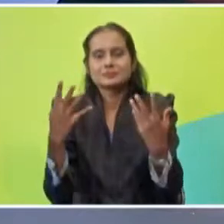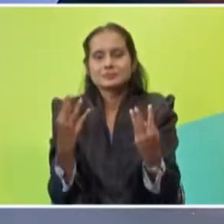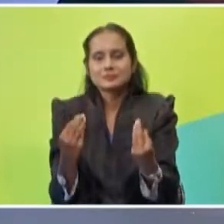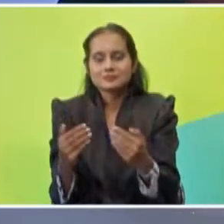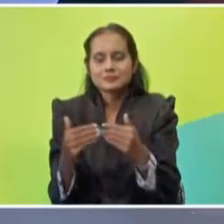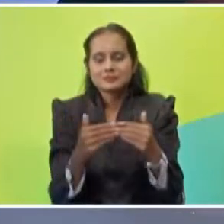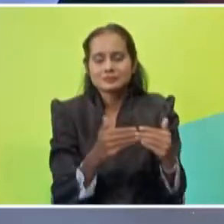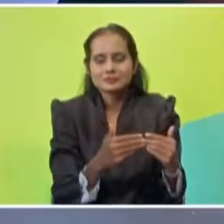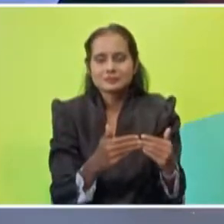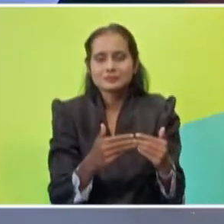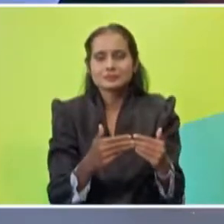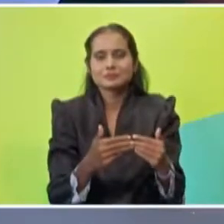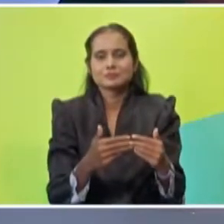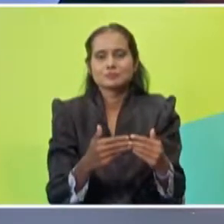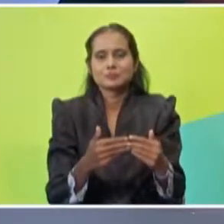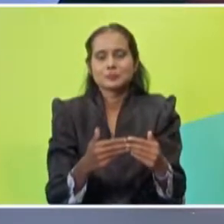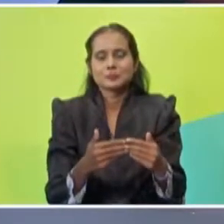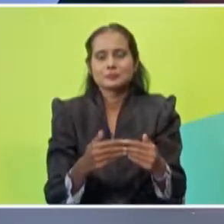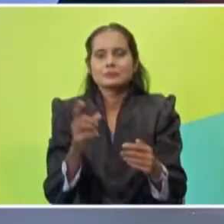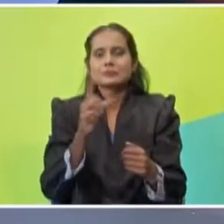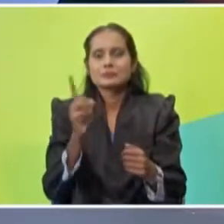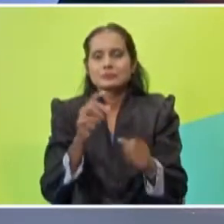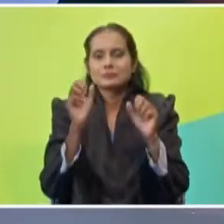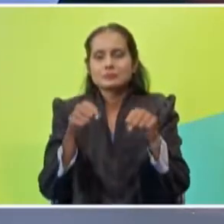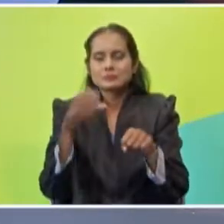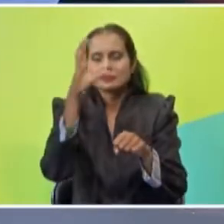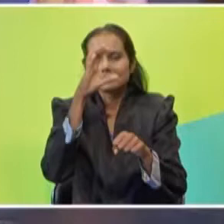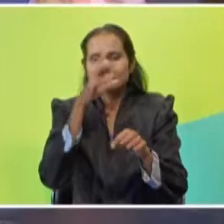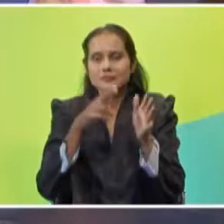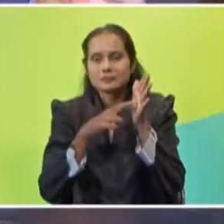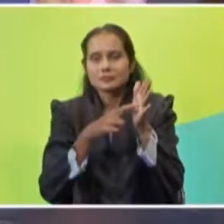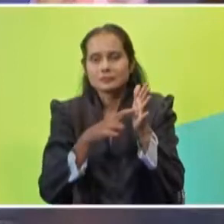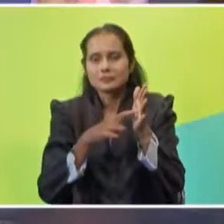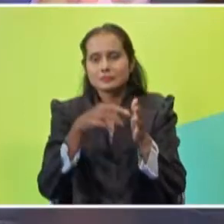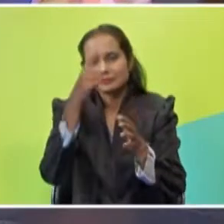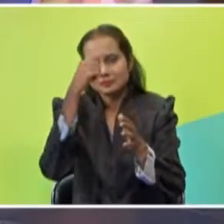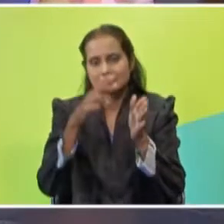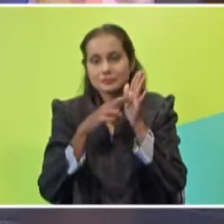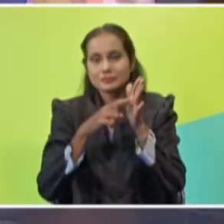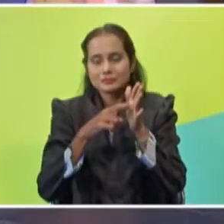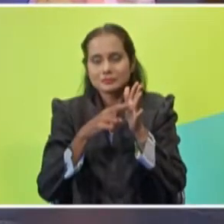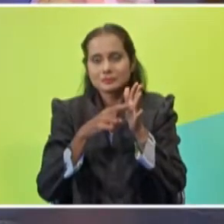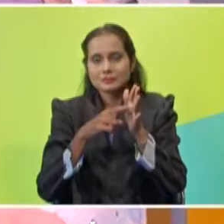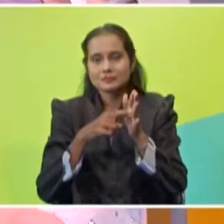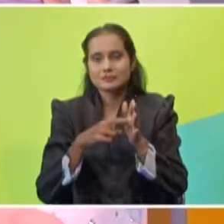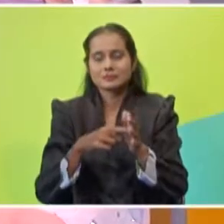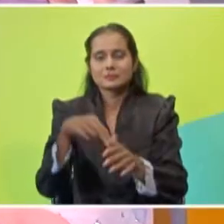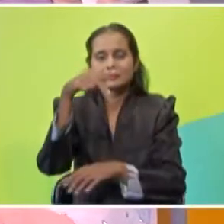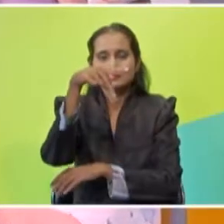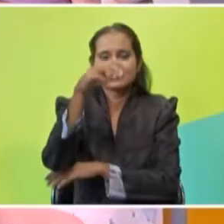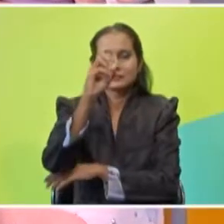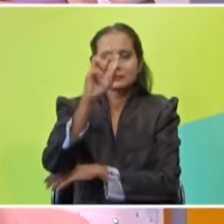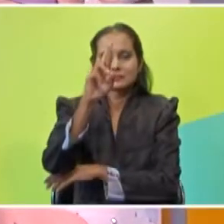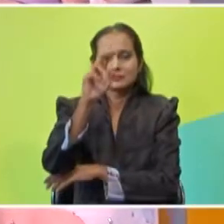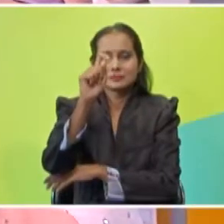Kemenag carikan cukup masih tahu Kak manis lebih dari bahan rujukan nyentuh semua bahan rujukan kita boleh merujuk kepada foto sumber